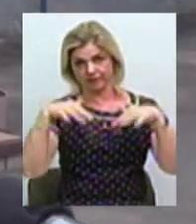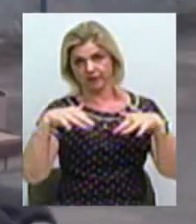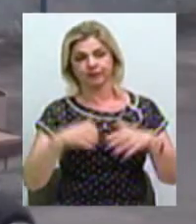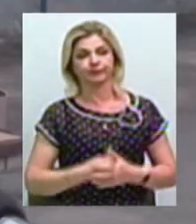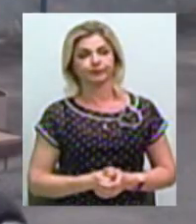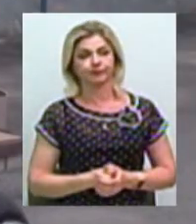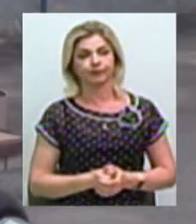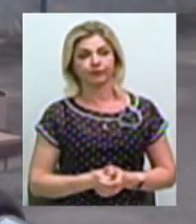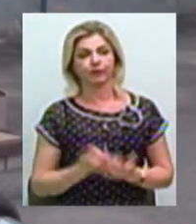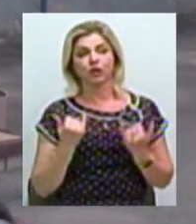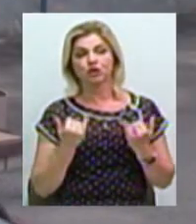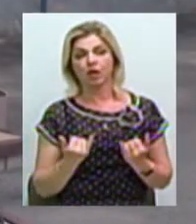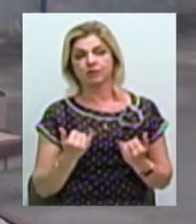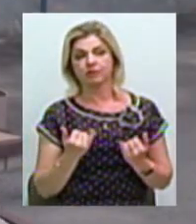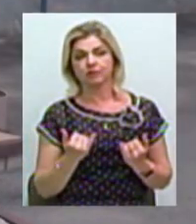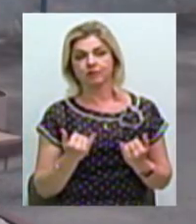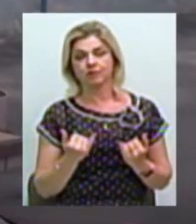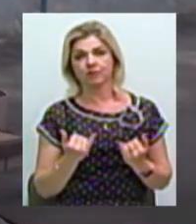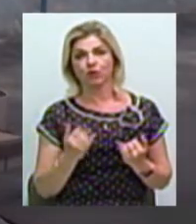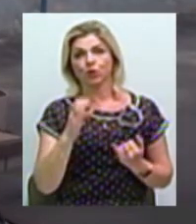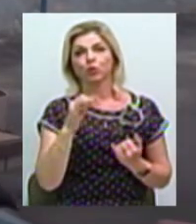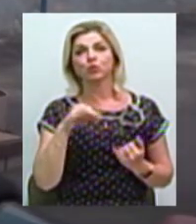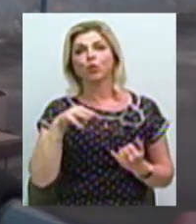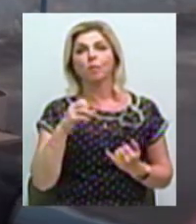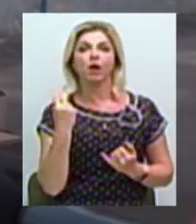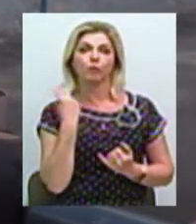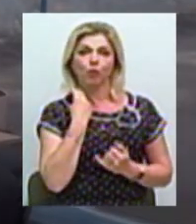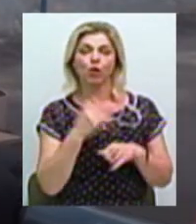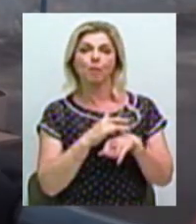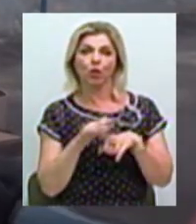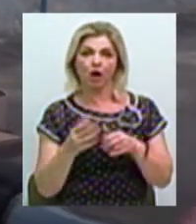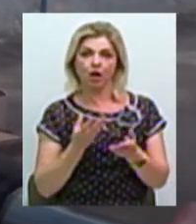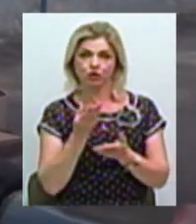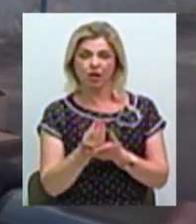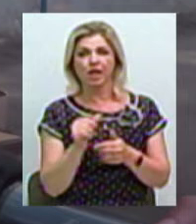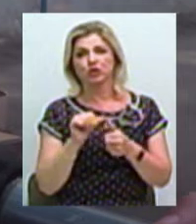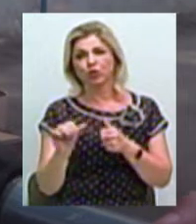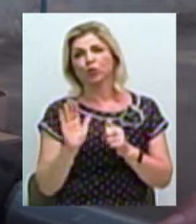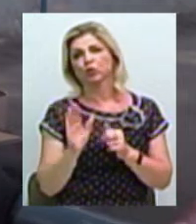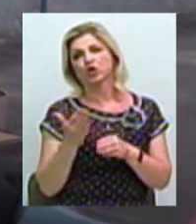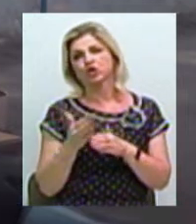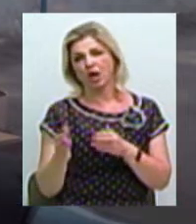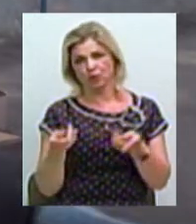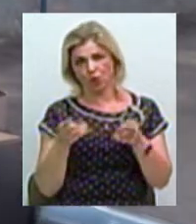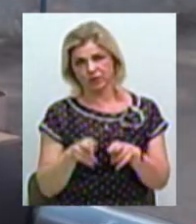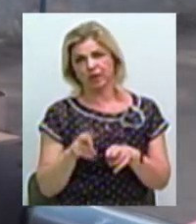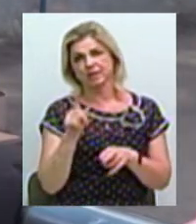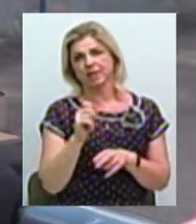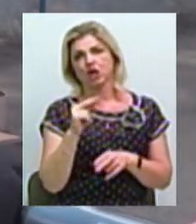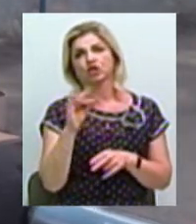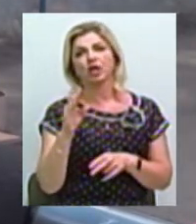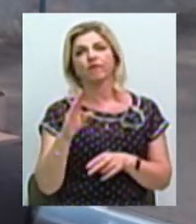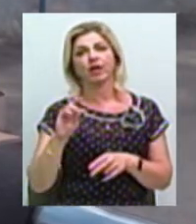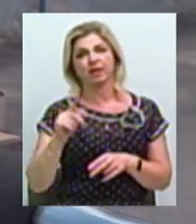На даний момент сума... Зараз сума заборгованості погашена. За виключенням там частини залишилась за червень.